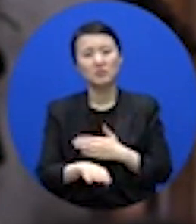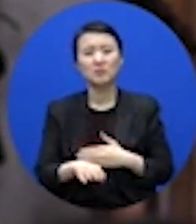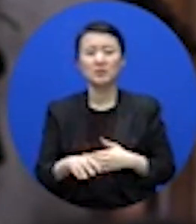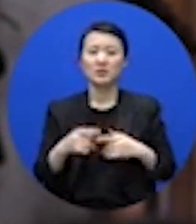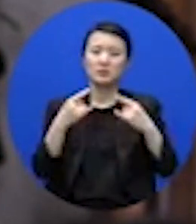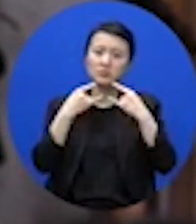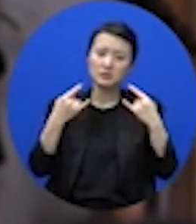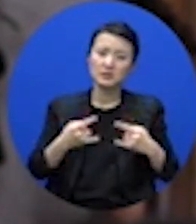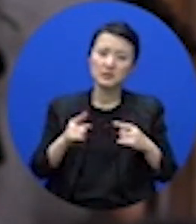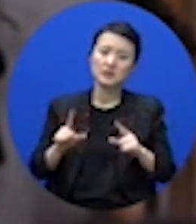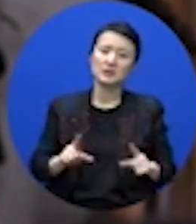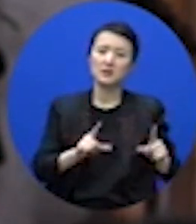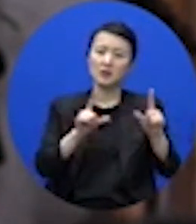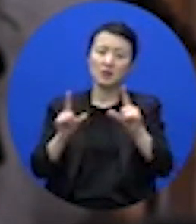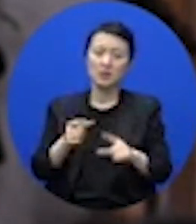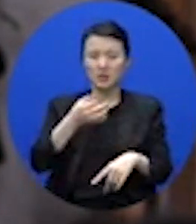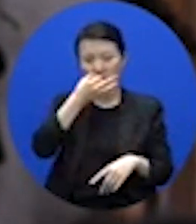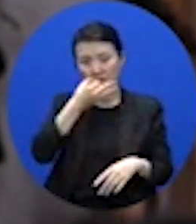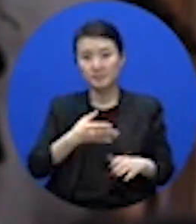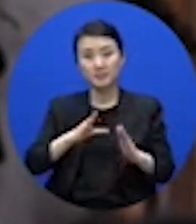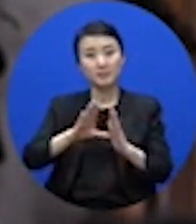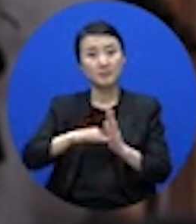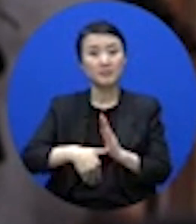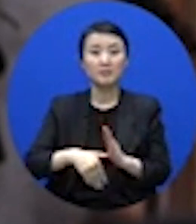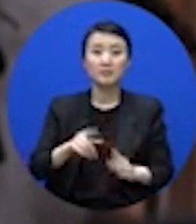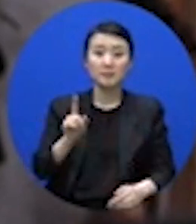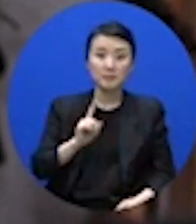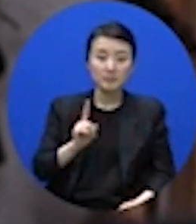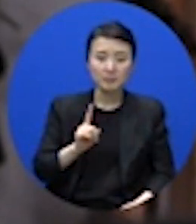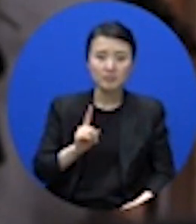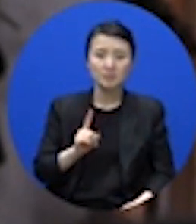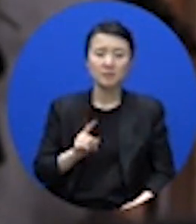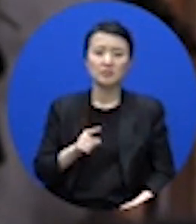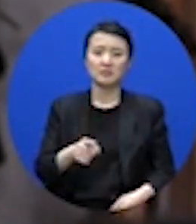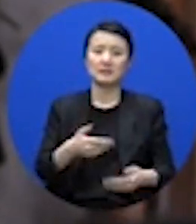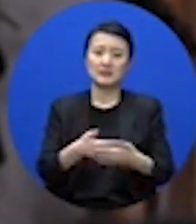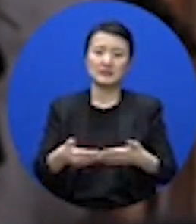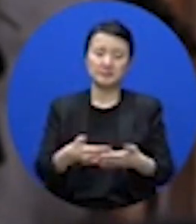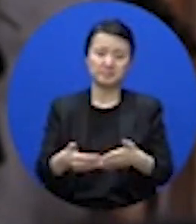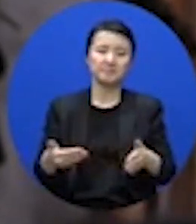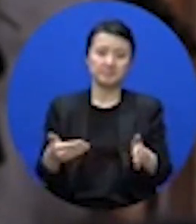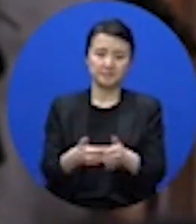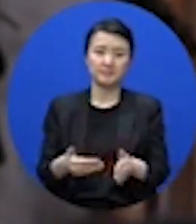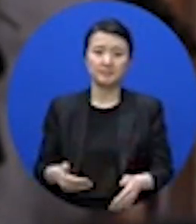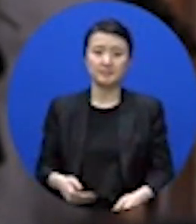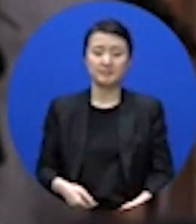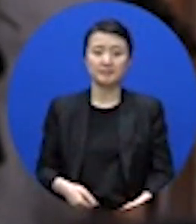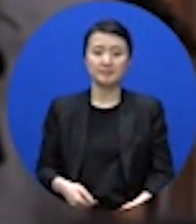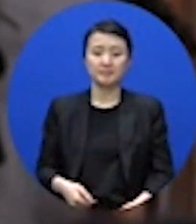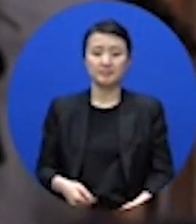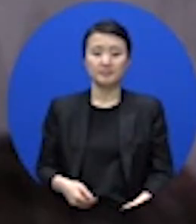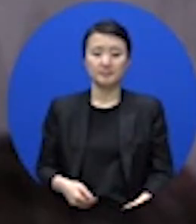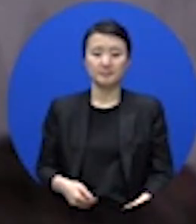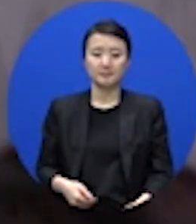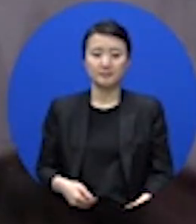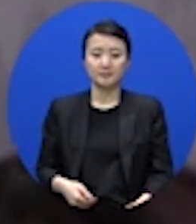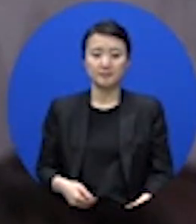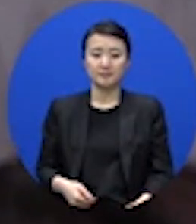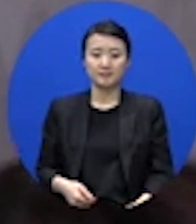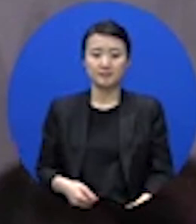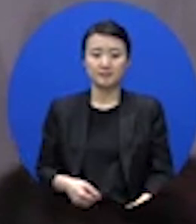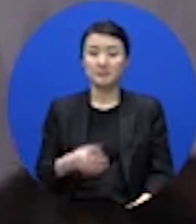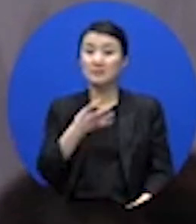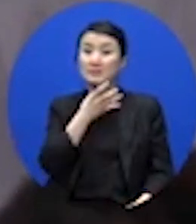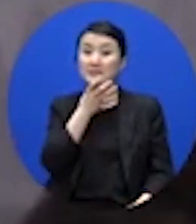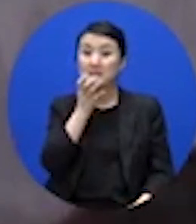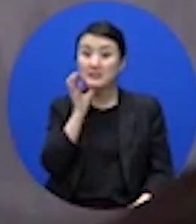생활이 유명해지지 않을 때 너무 힘들어서 이런 그림을 그렸는데 기타 한번 보세요. 저